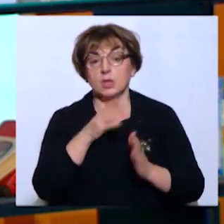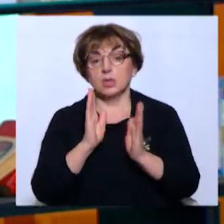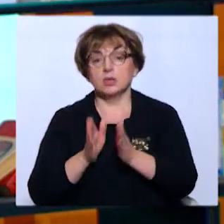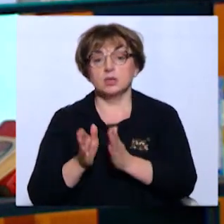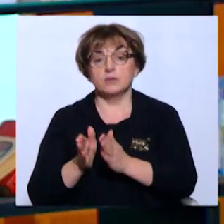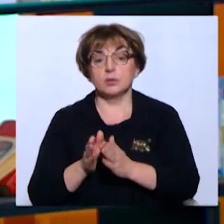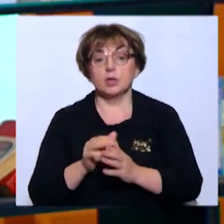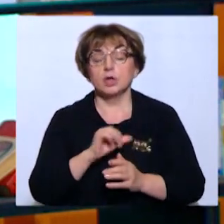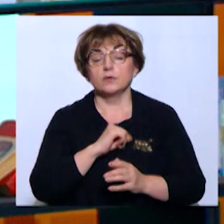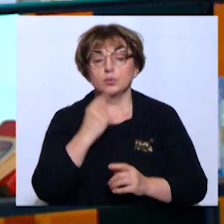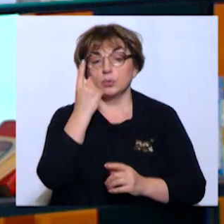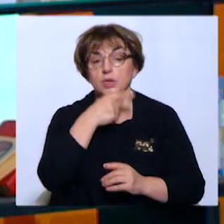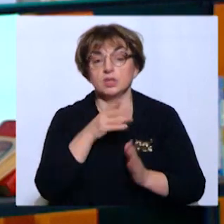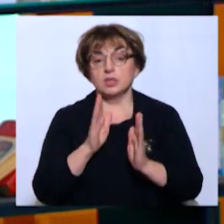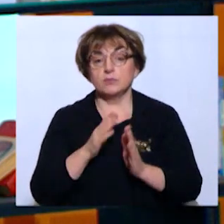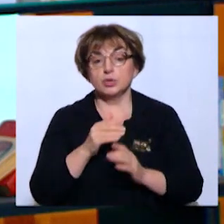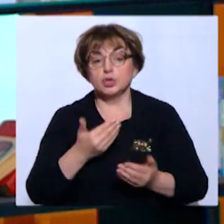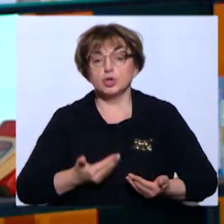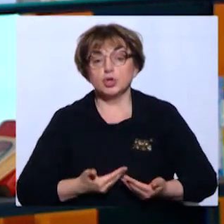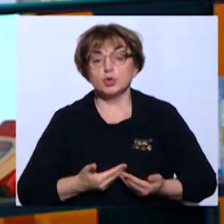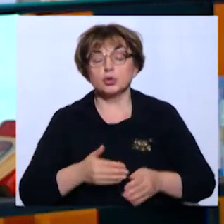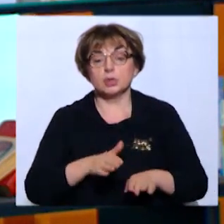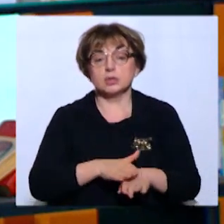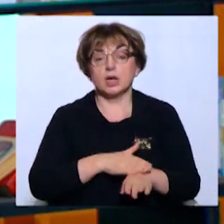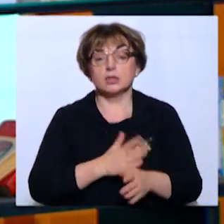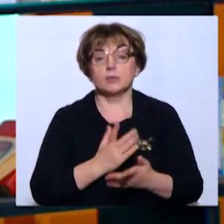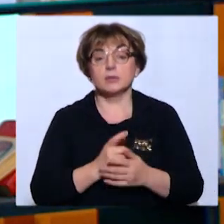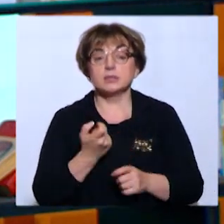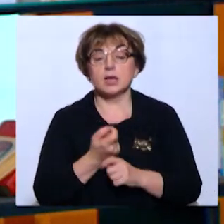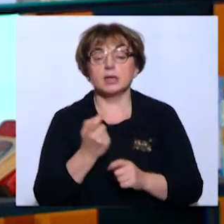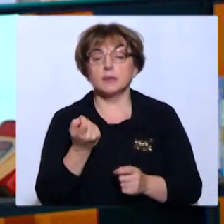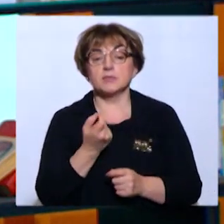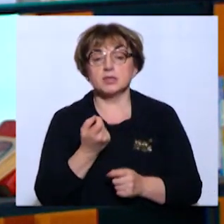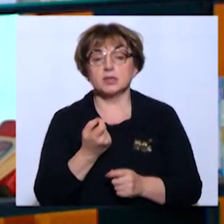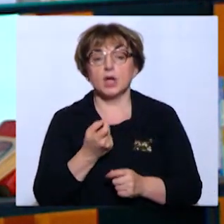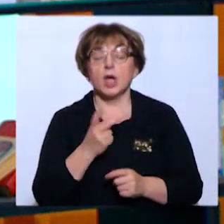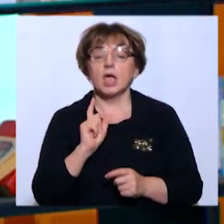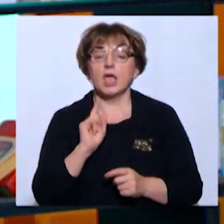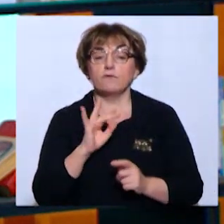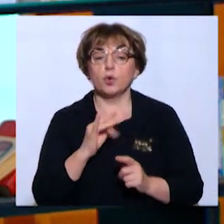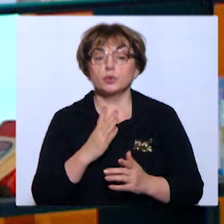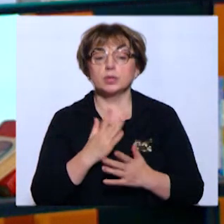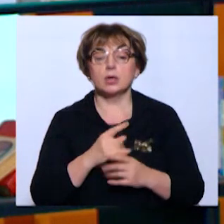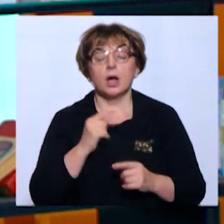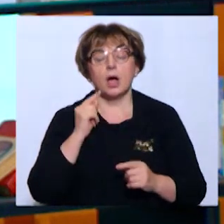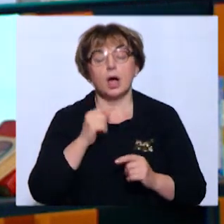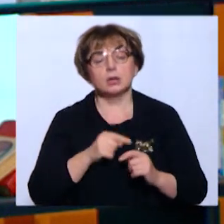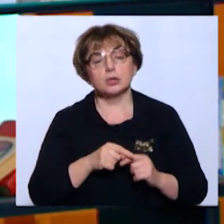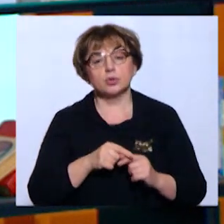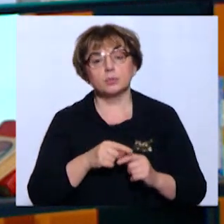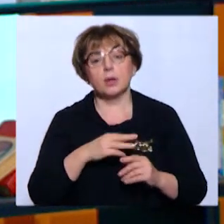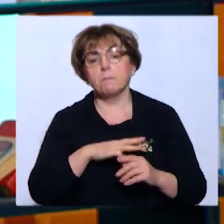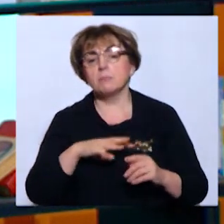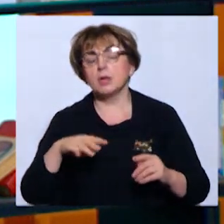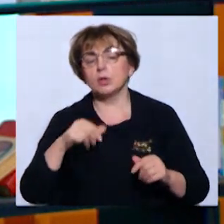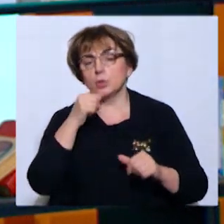ინდივიდის სიცოცხლის ხანგრძლივობა არის ძალიან მცირე, ხოლო ევოლუცია ათასობით და მილიონობით